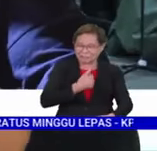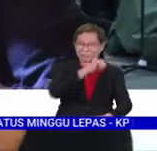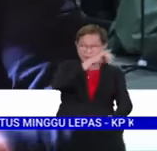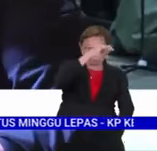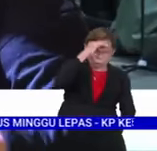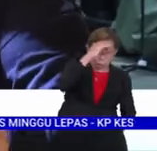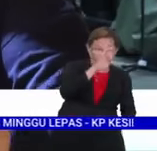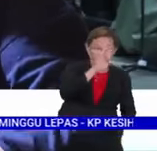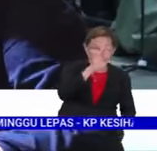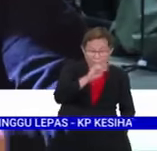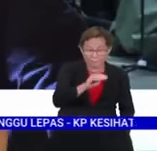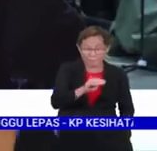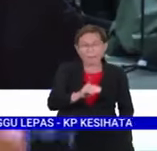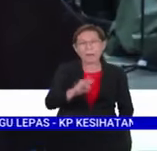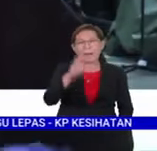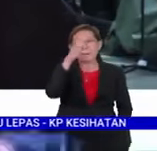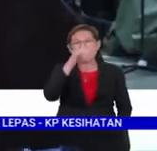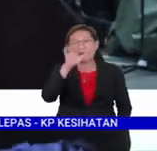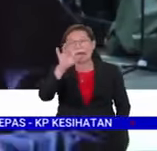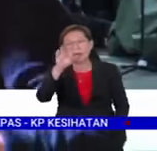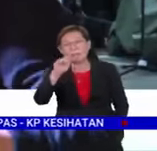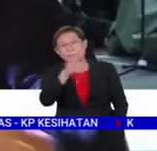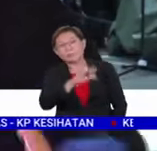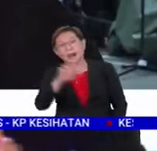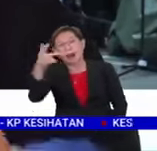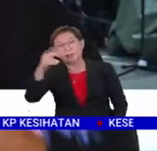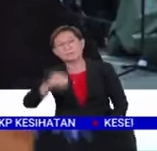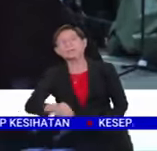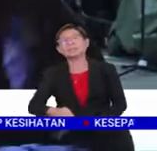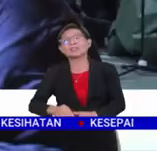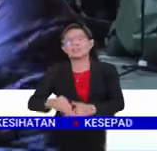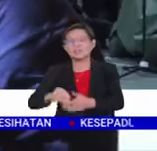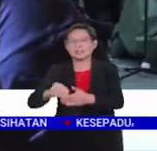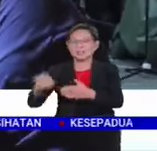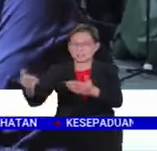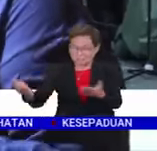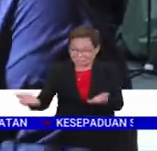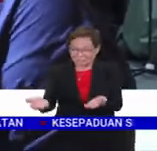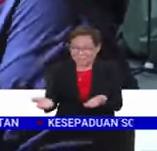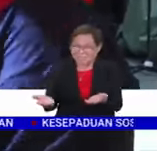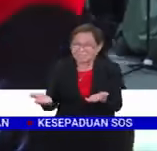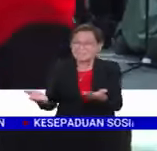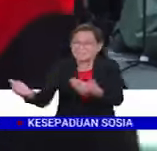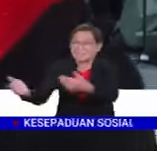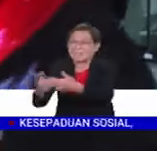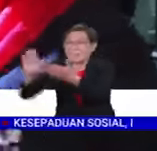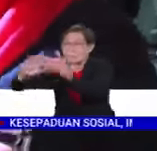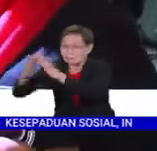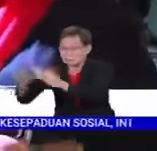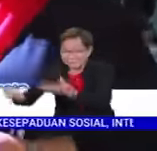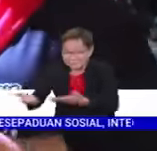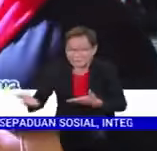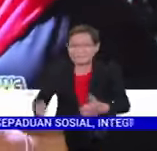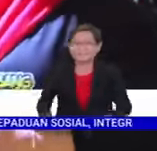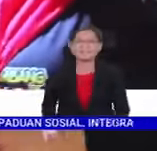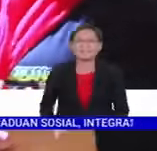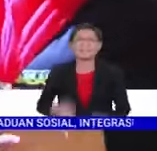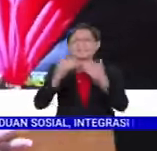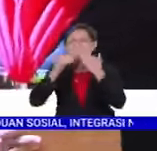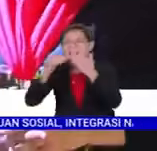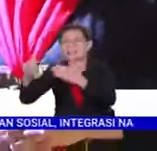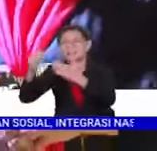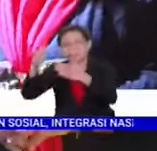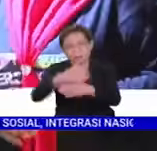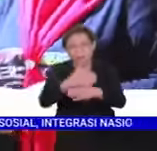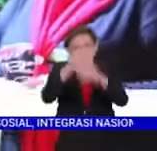FM, Melaka FM, Negeri FM dan RTM sendiri kepada masyarakat di Sedili ini. Baik, terima kasih banyak DJ Jiha di atas perkongsian itu.